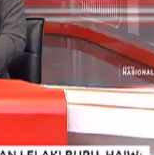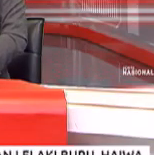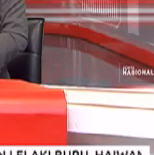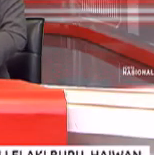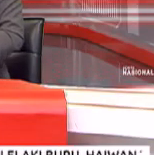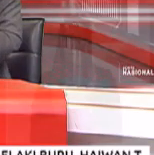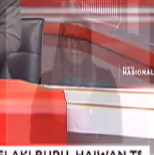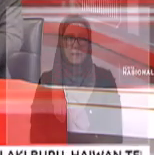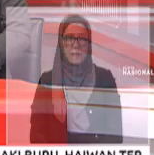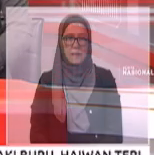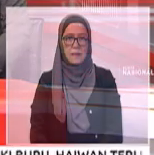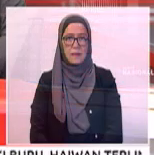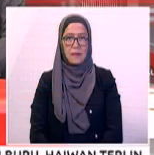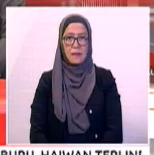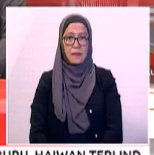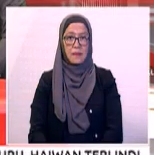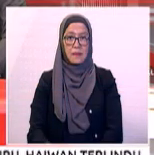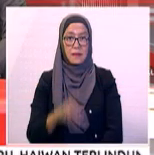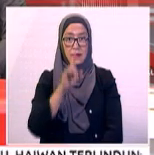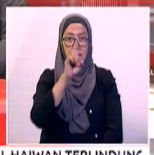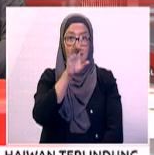Bersua kembali.